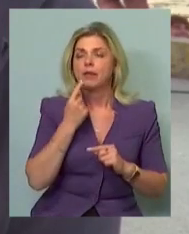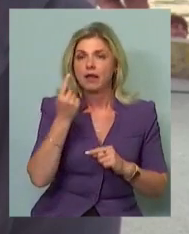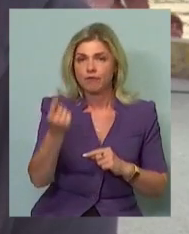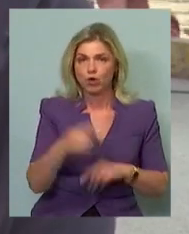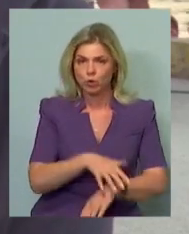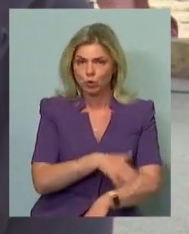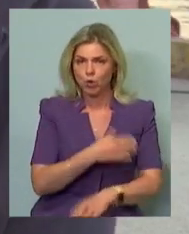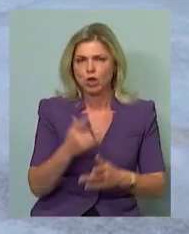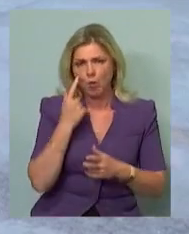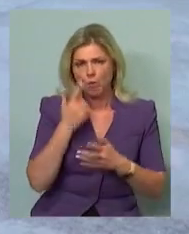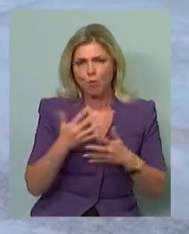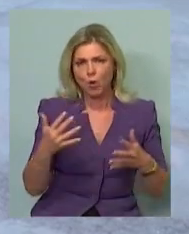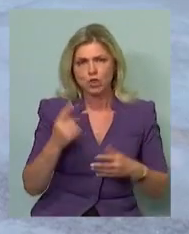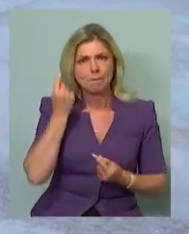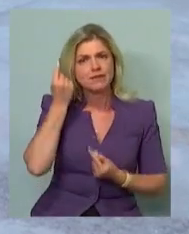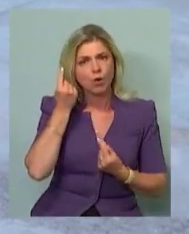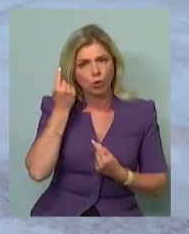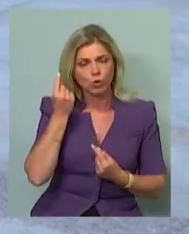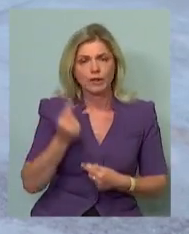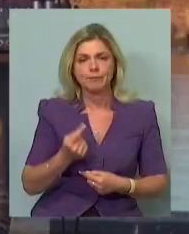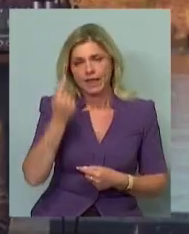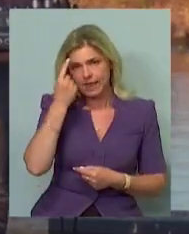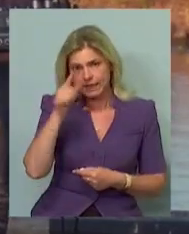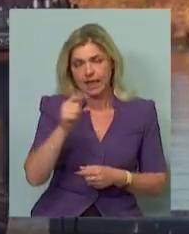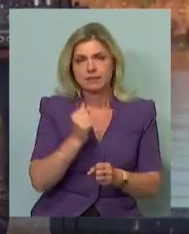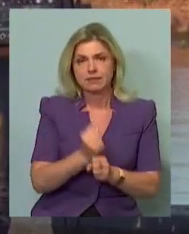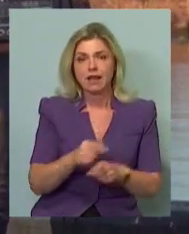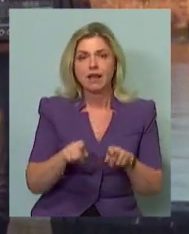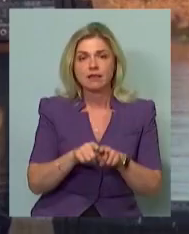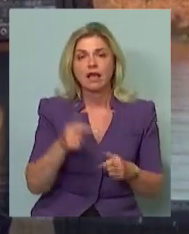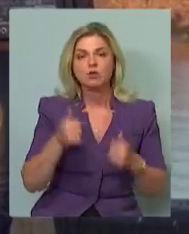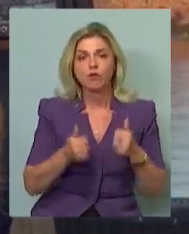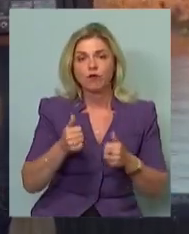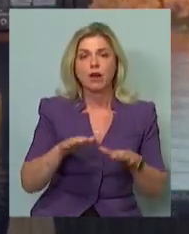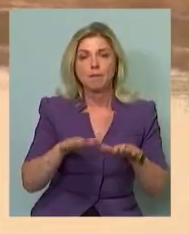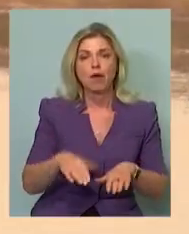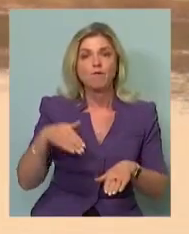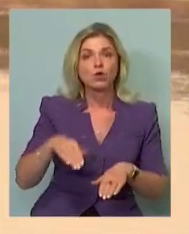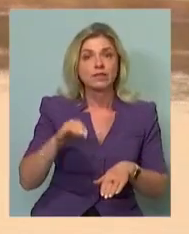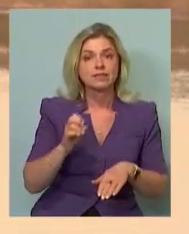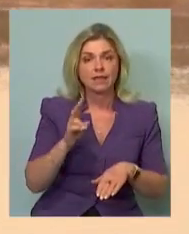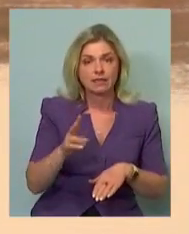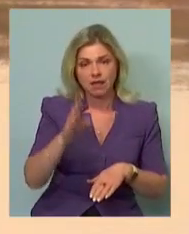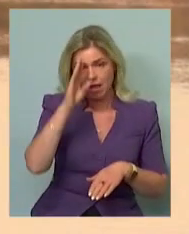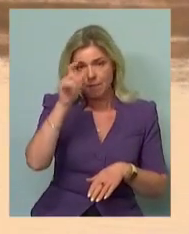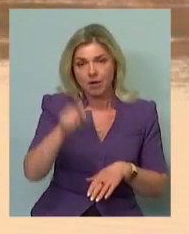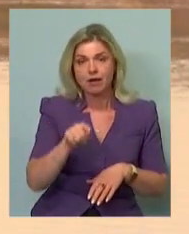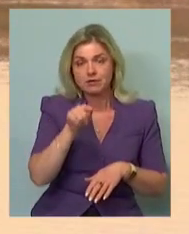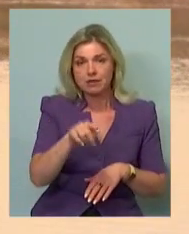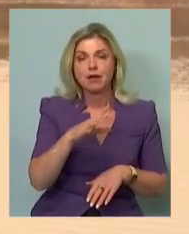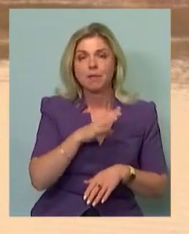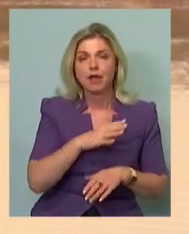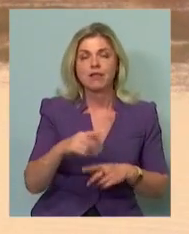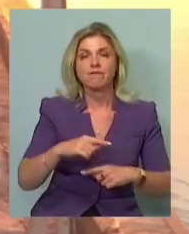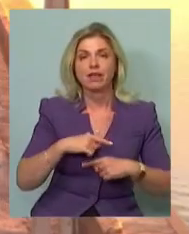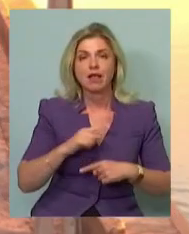більш психологія. Ідея організувати такі змагання саме у Вознесенську належить Сергію Шумову. Чоловік був учасником та фіналістом